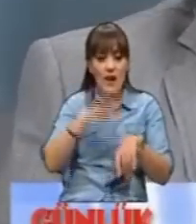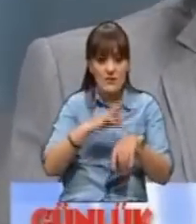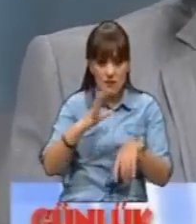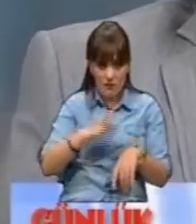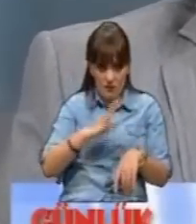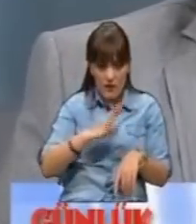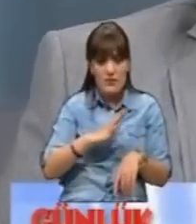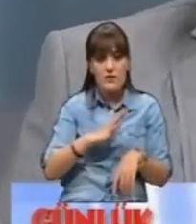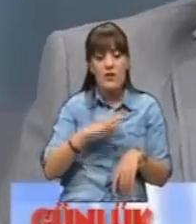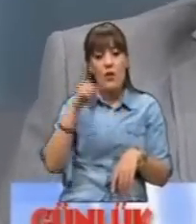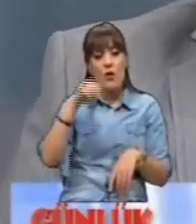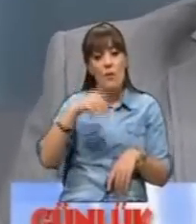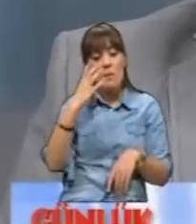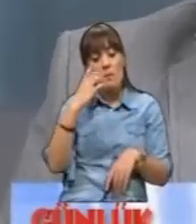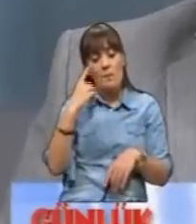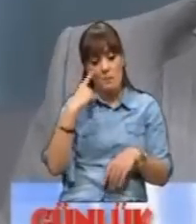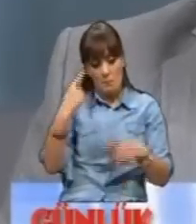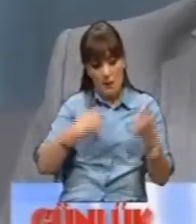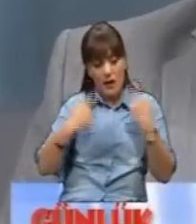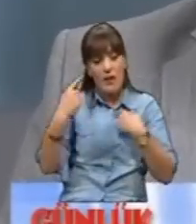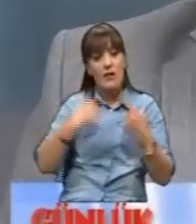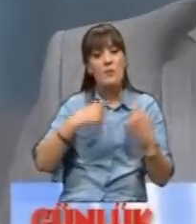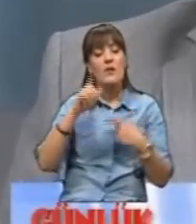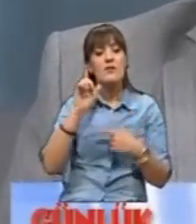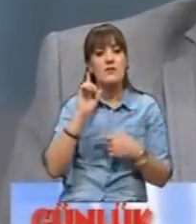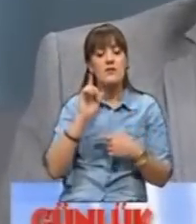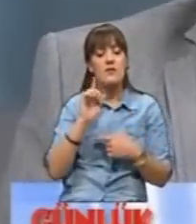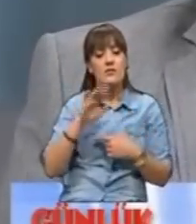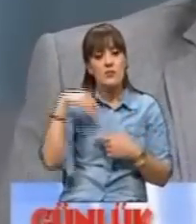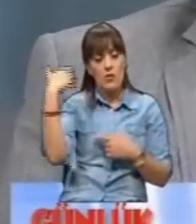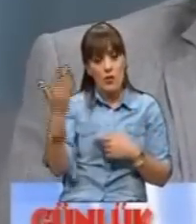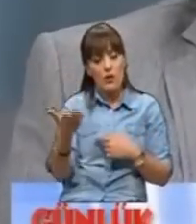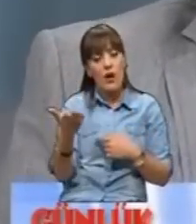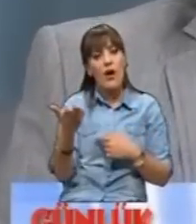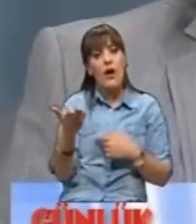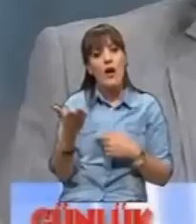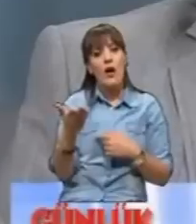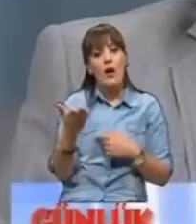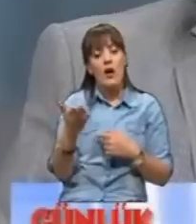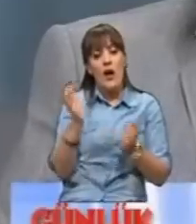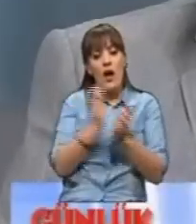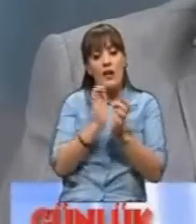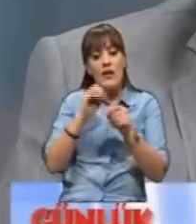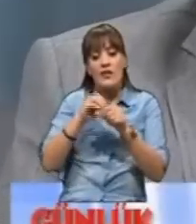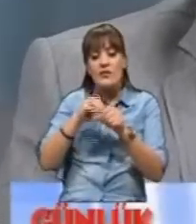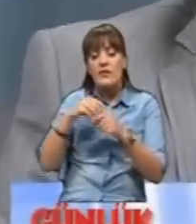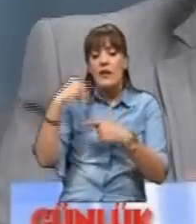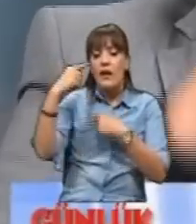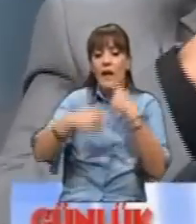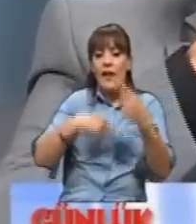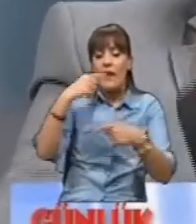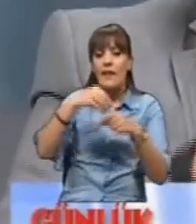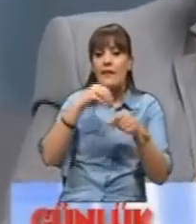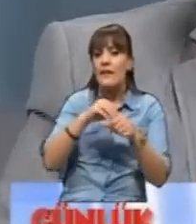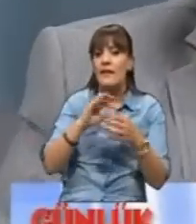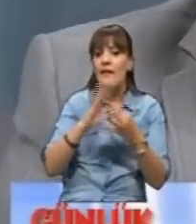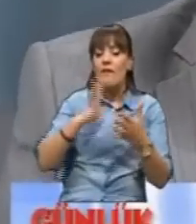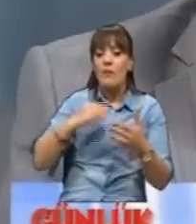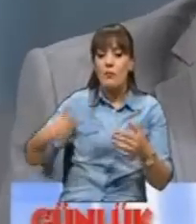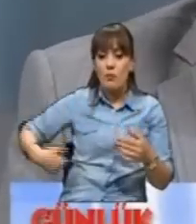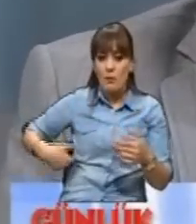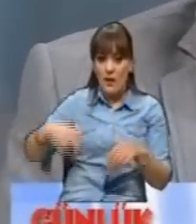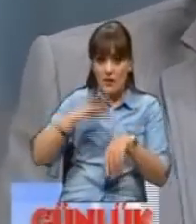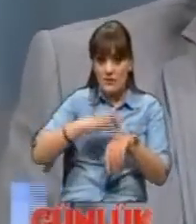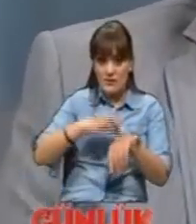hastalığı varsa onlara baktırması, ondan sonra ailede genetik öykü varsa, böbrek